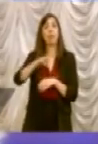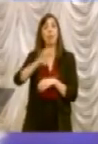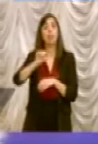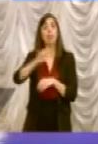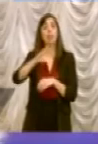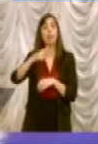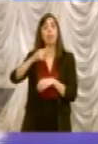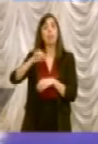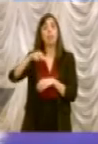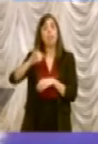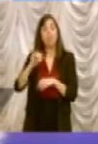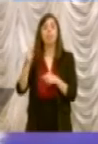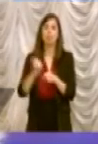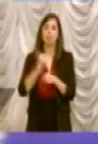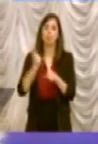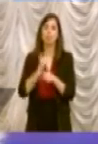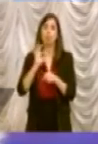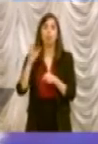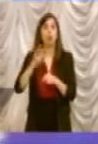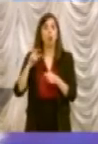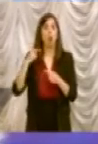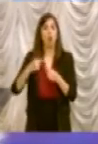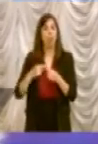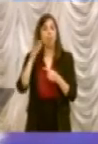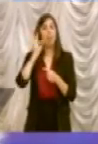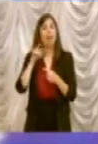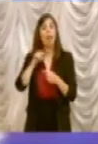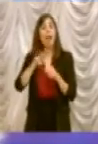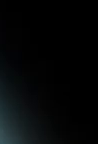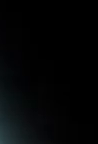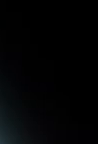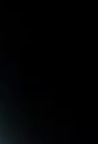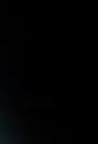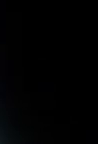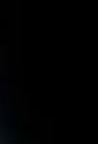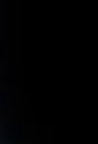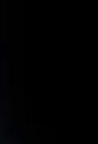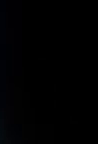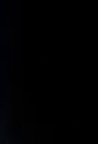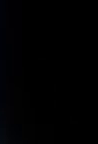fondo per le strutture semi-residenziali per persone con disabilità. We'll be right back.